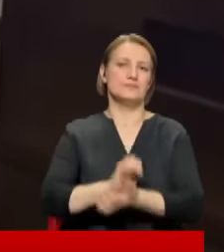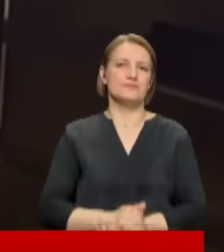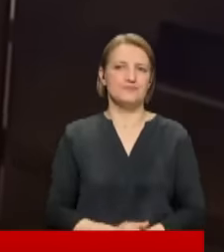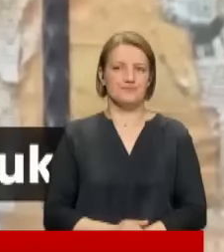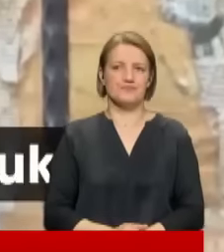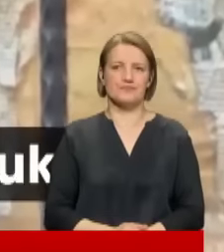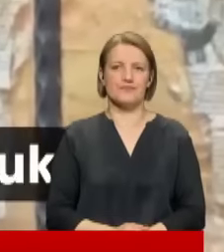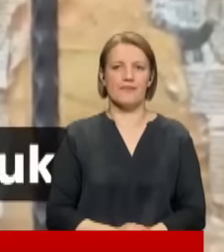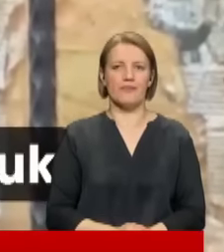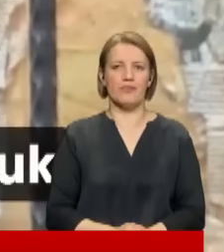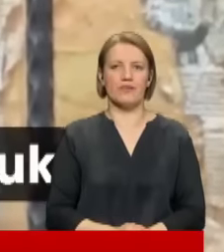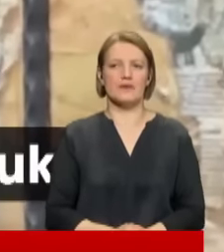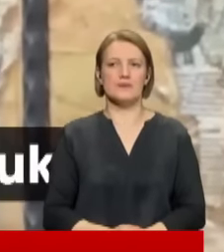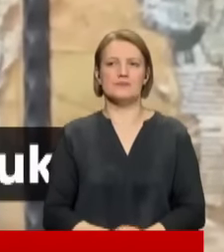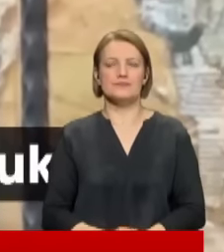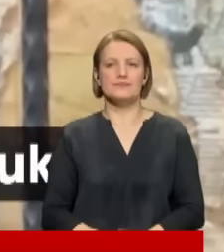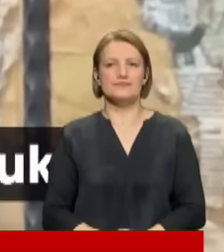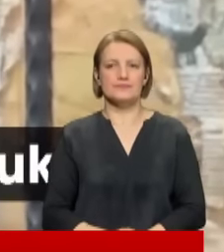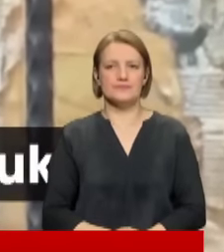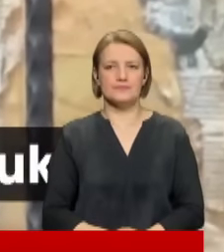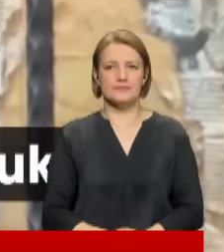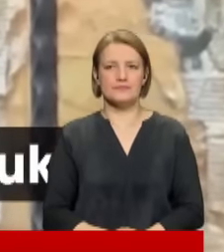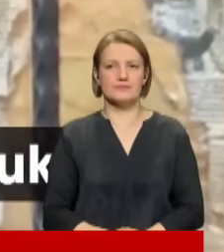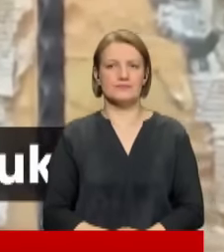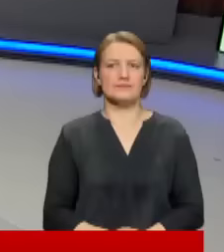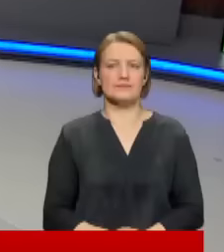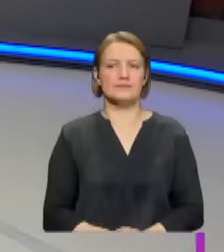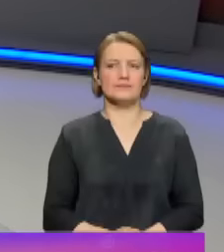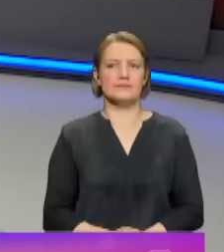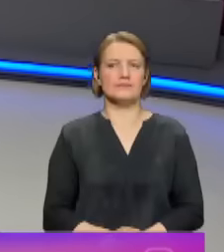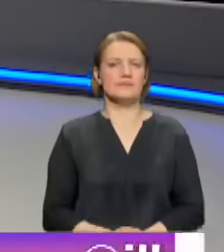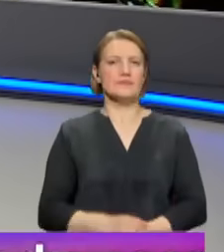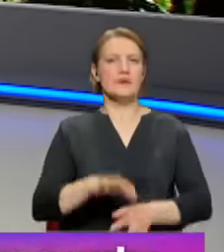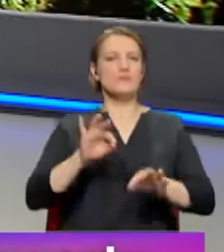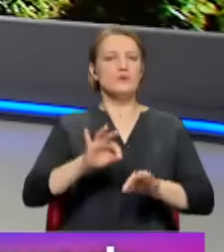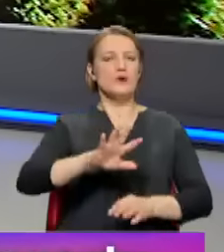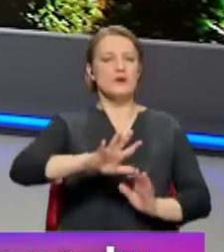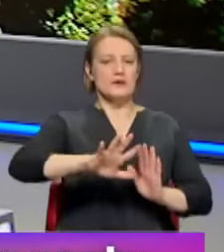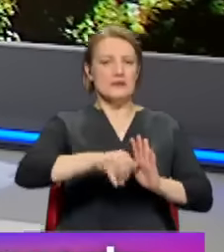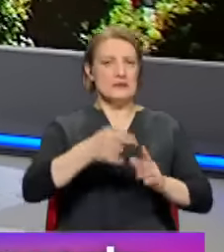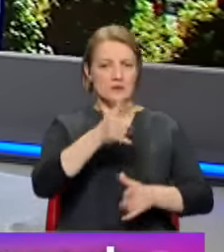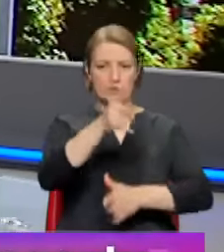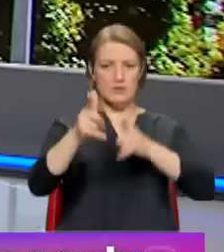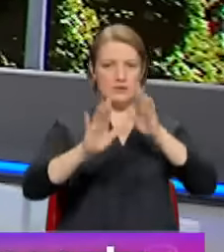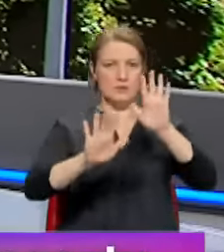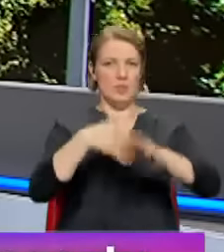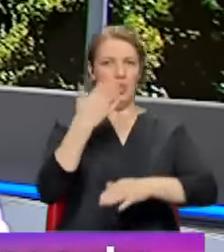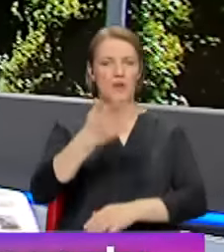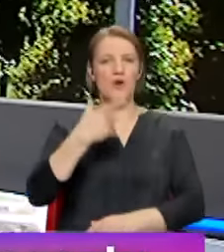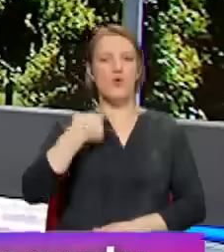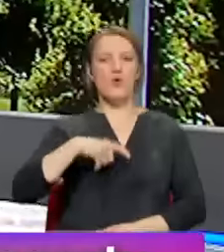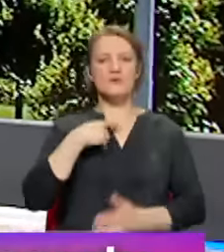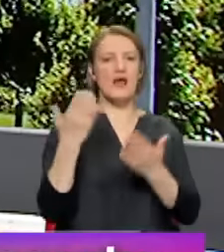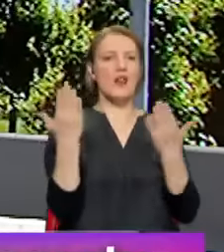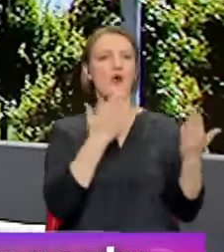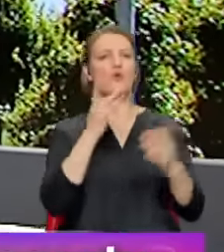cezaevine gönderildi. Başka bir olaydan da aranmasının olduğunu duyduk. Bu kapkaç görüntüsünün ardından özel